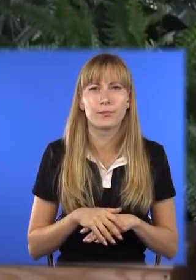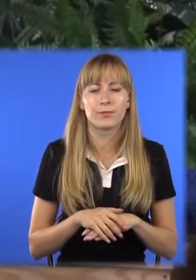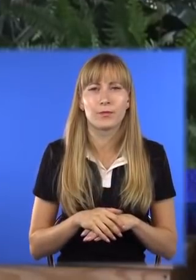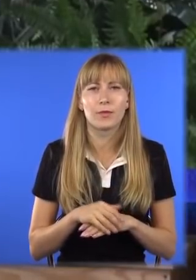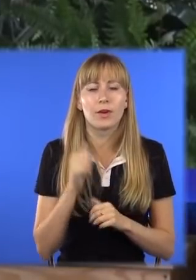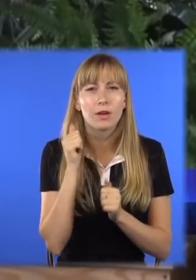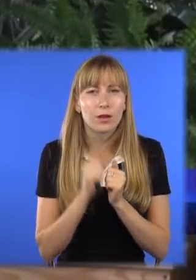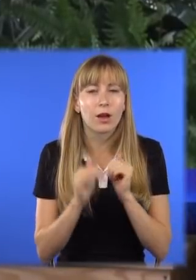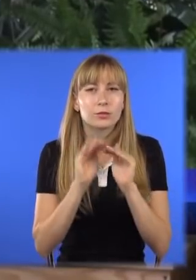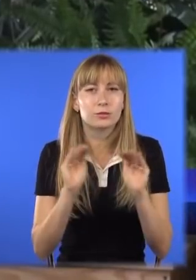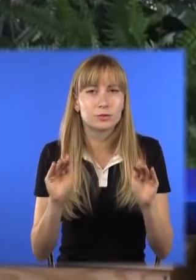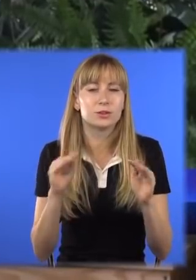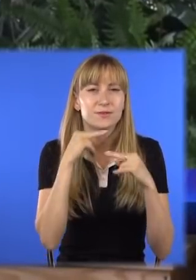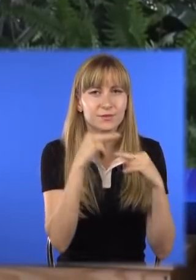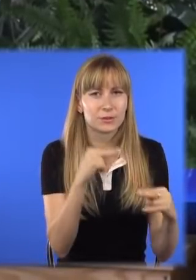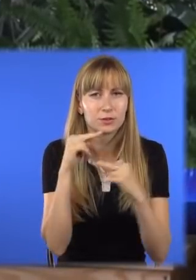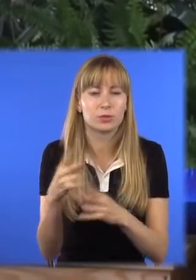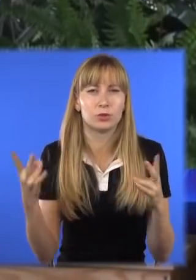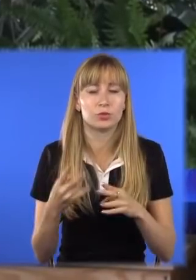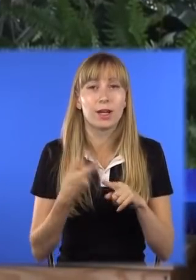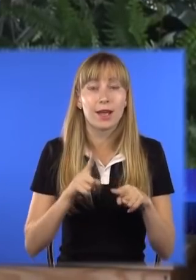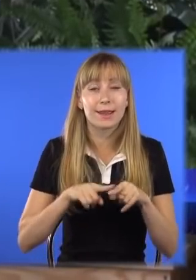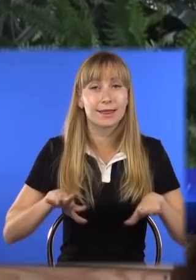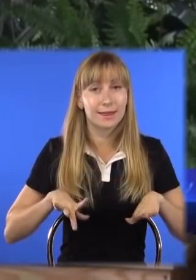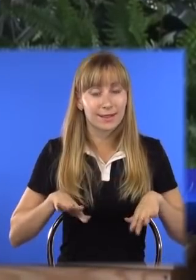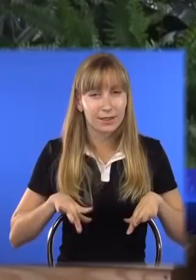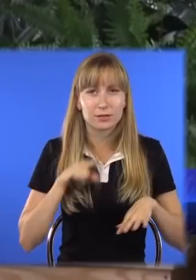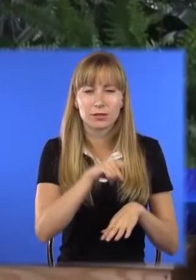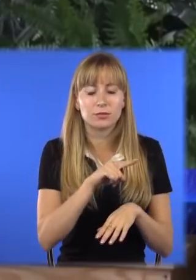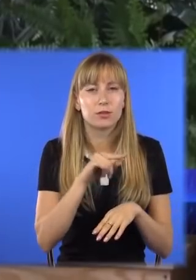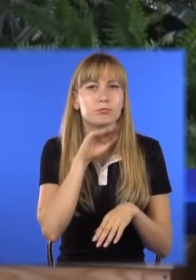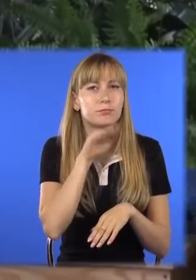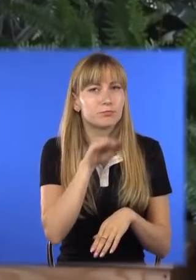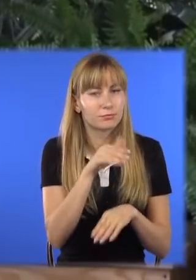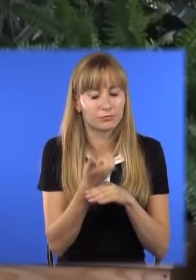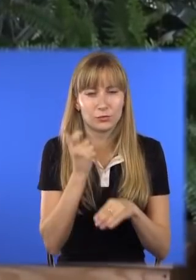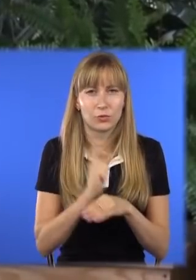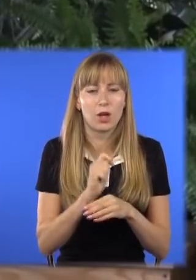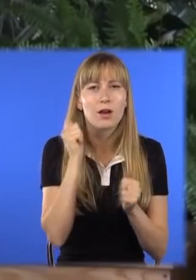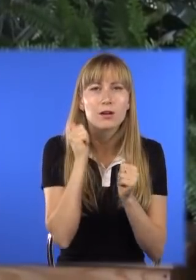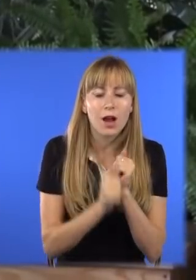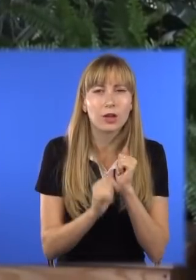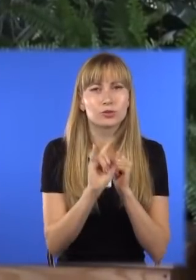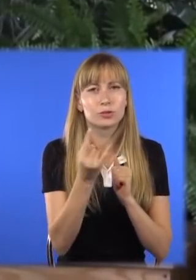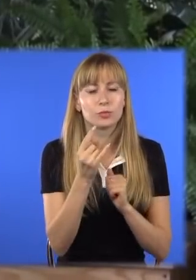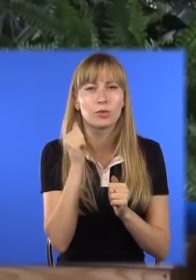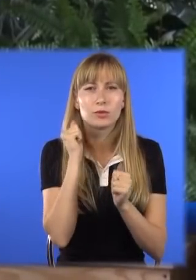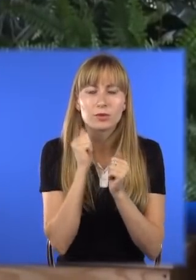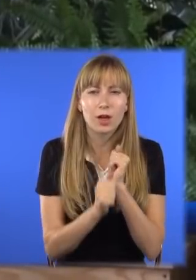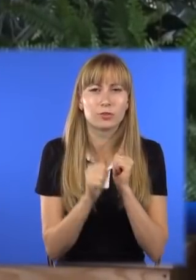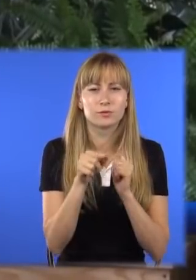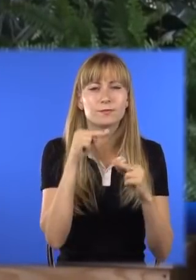професіонал свого діла з великої букви. В кожного дитина і в кожний номер вона вкладає душу. Коли